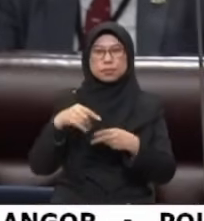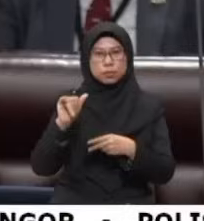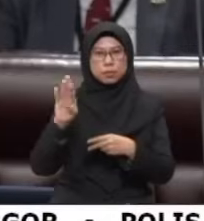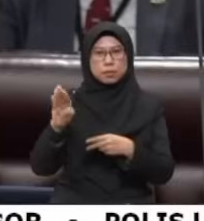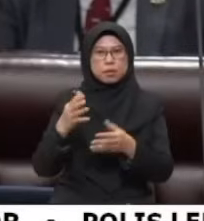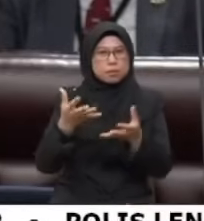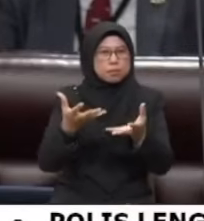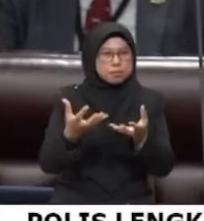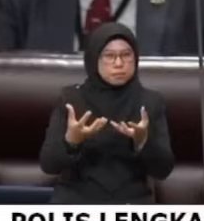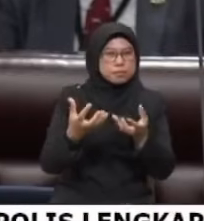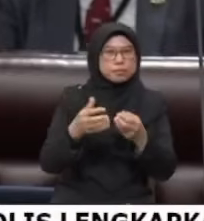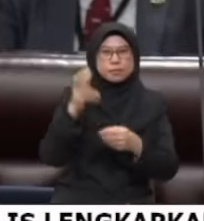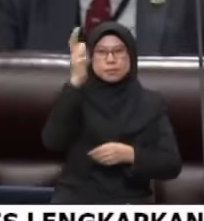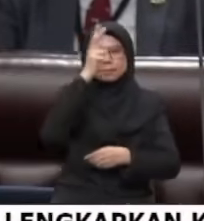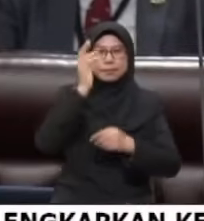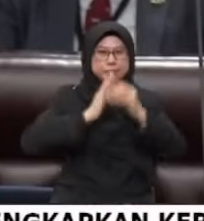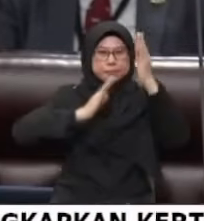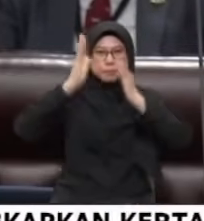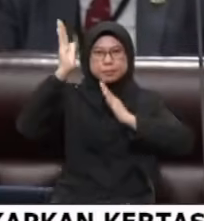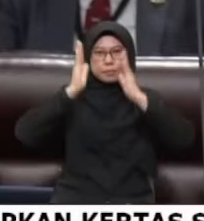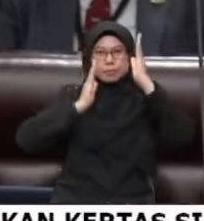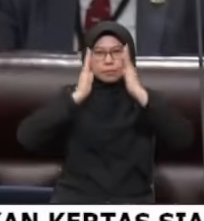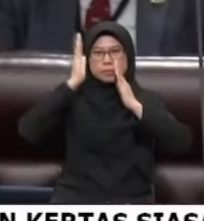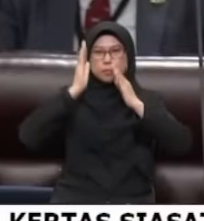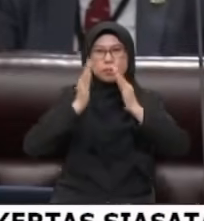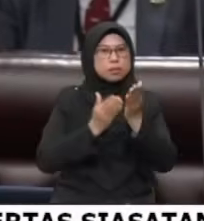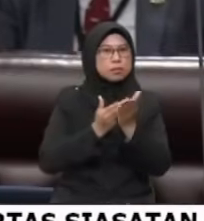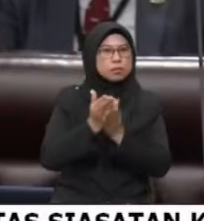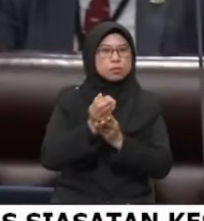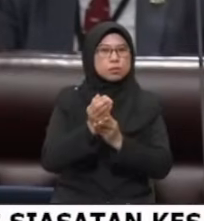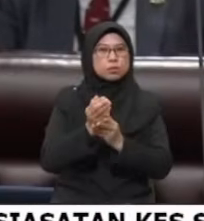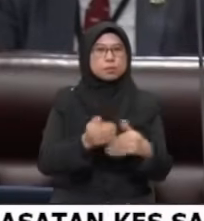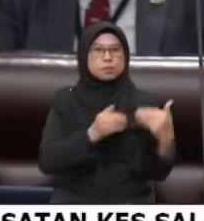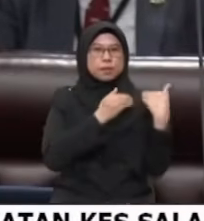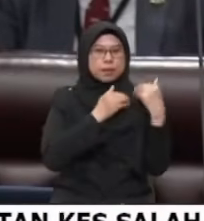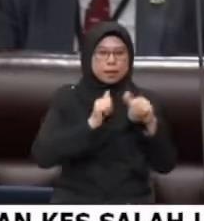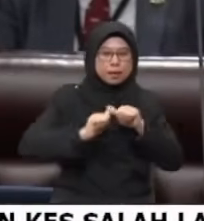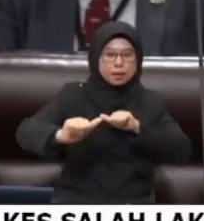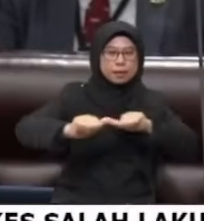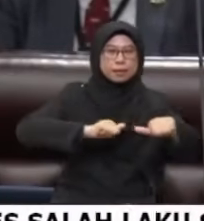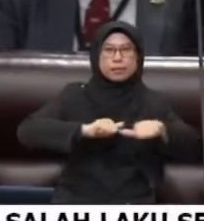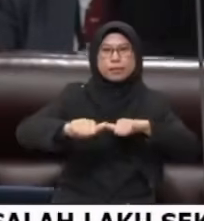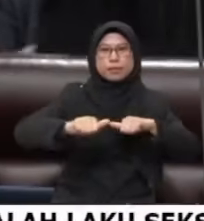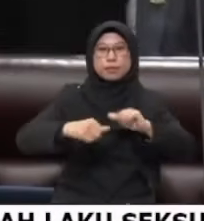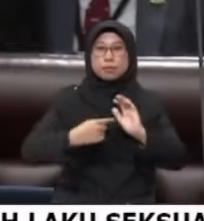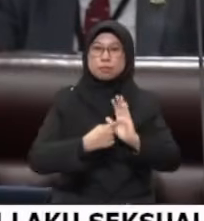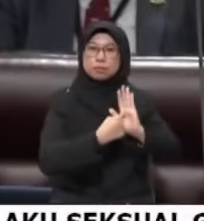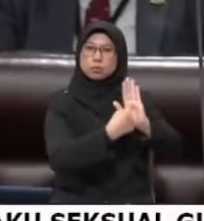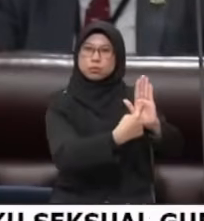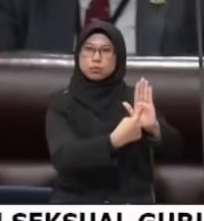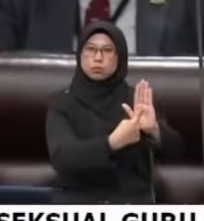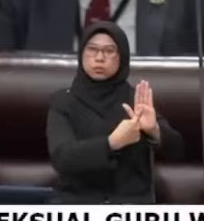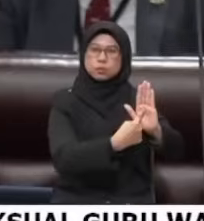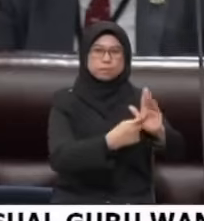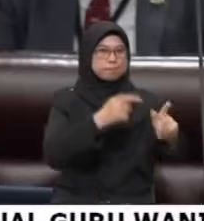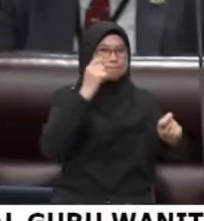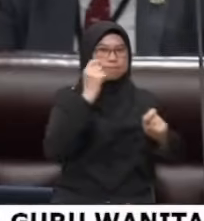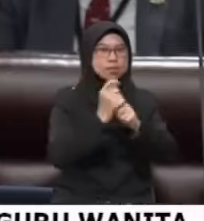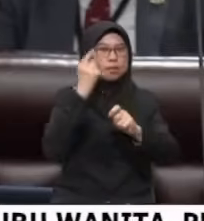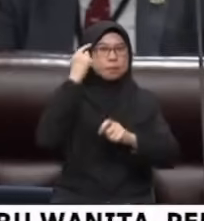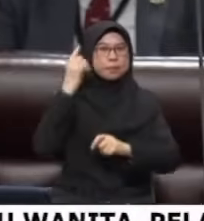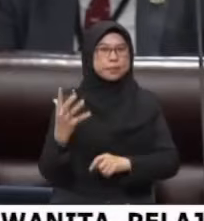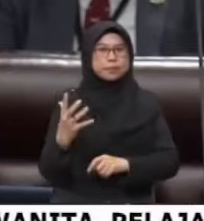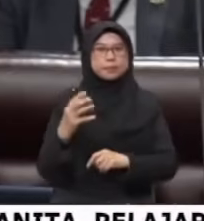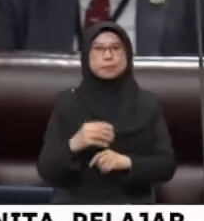menyeru agar kerajaan Malaysia terus memainkan peranan aktif dan mempamirkan pendirian yang tegas